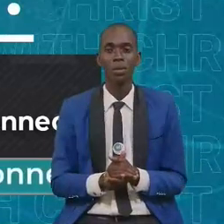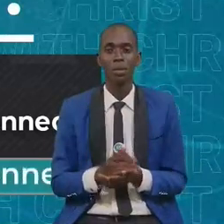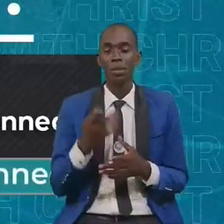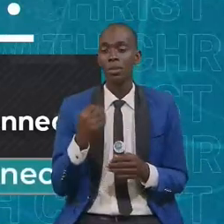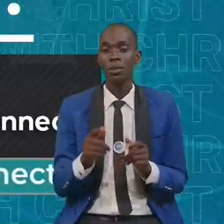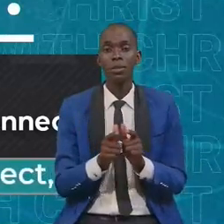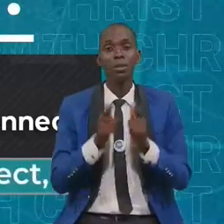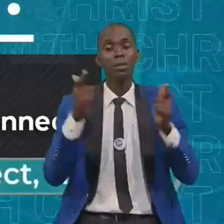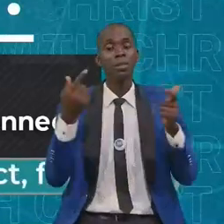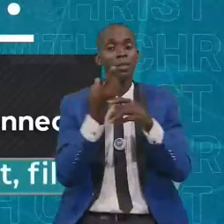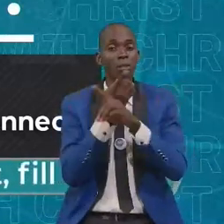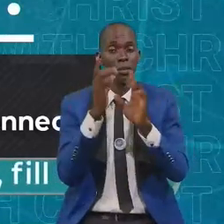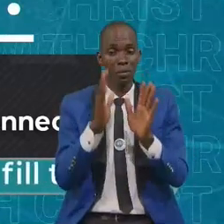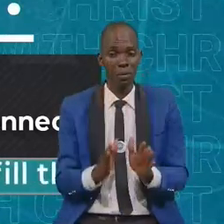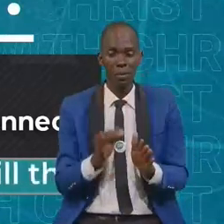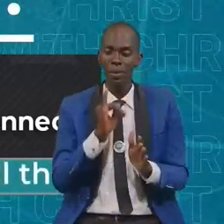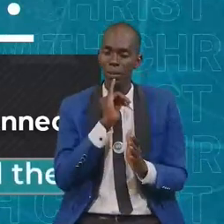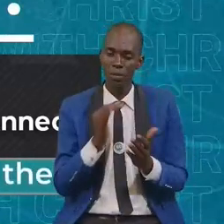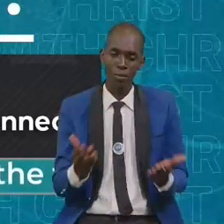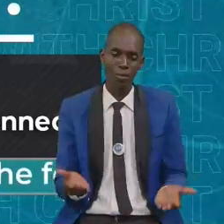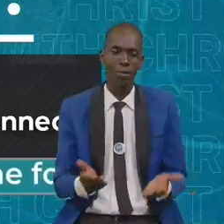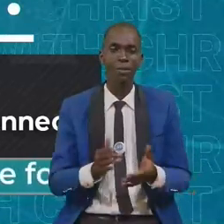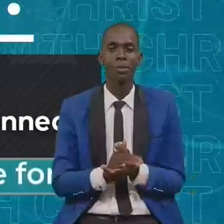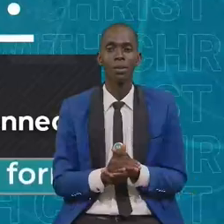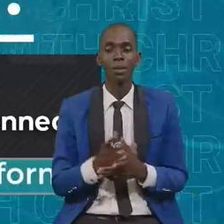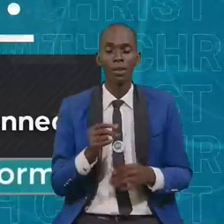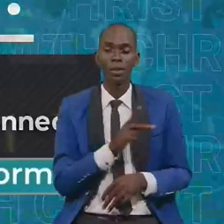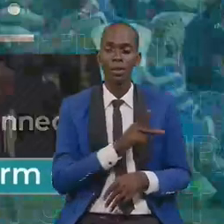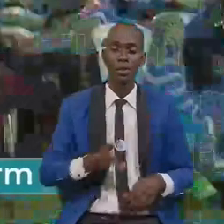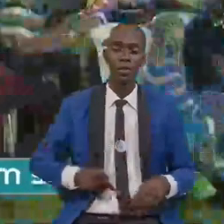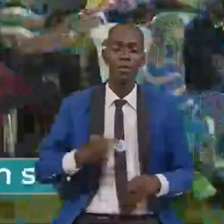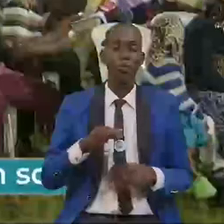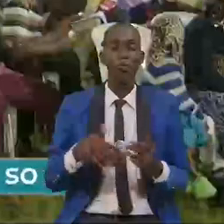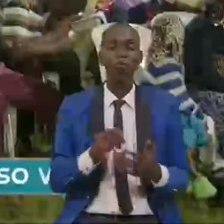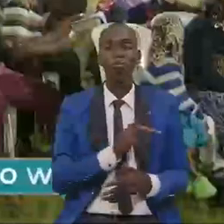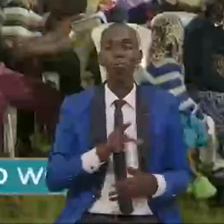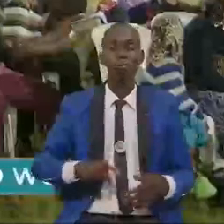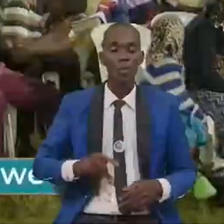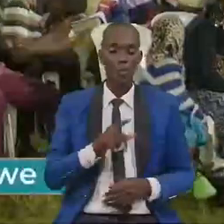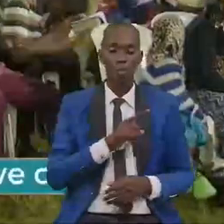grand libérateur il est là le Roi des rois du Seigneur